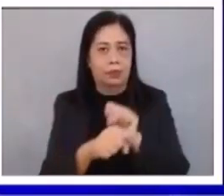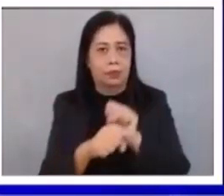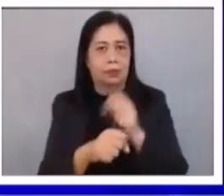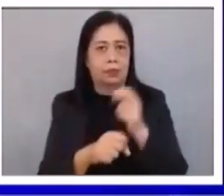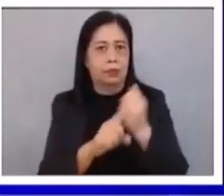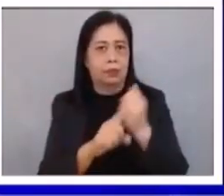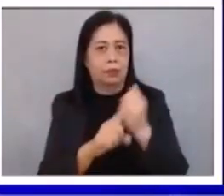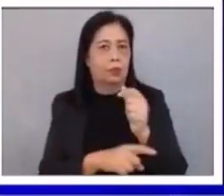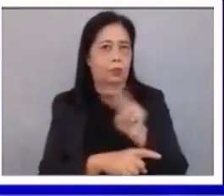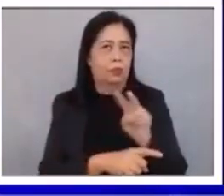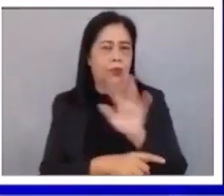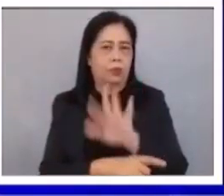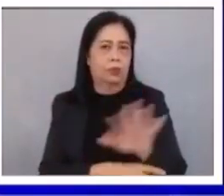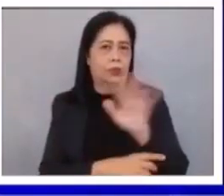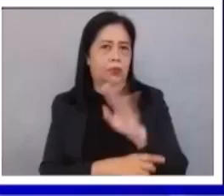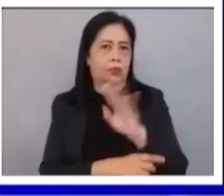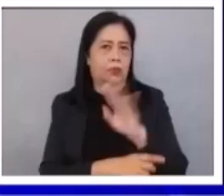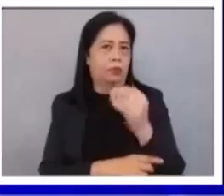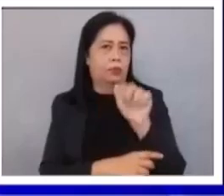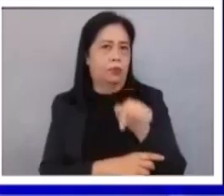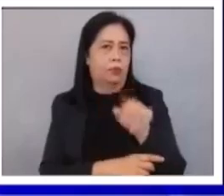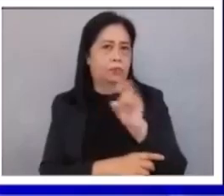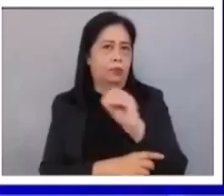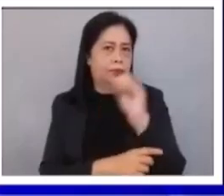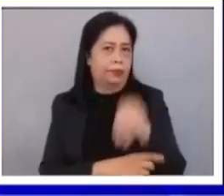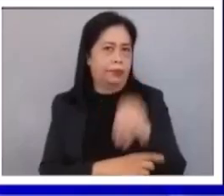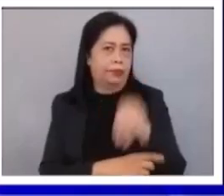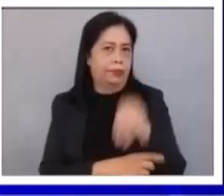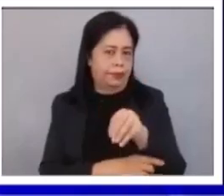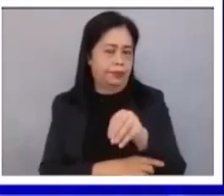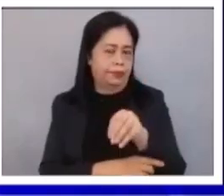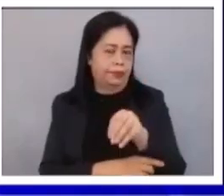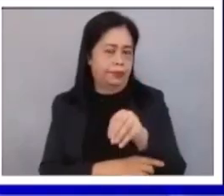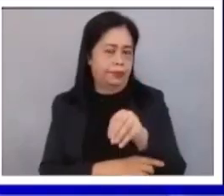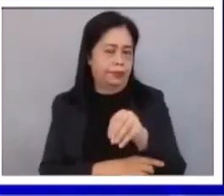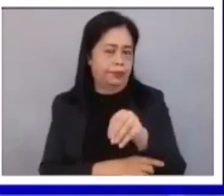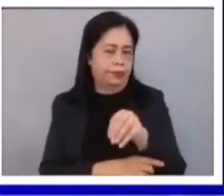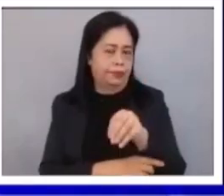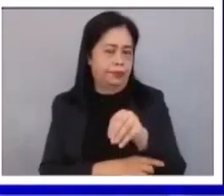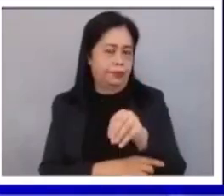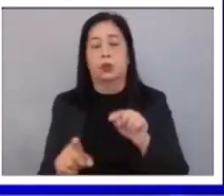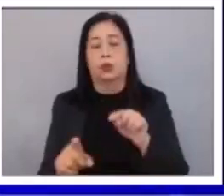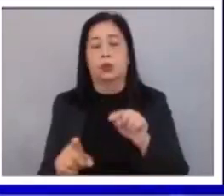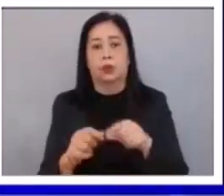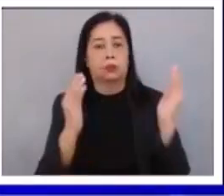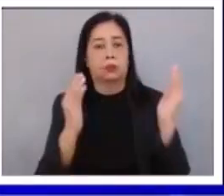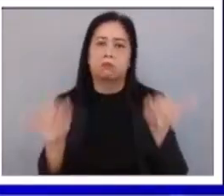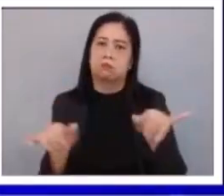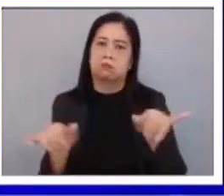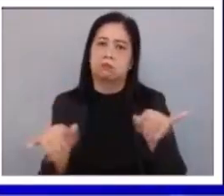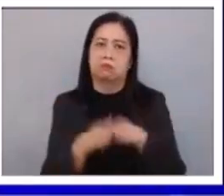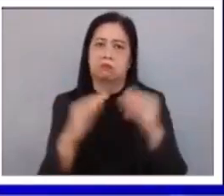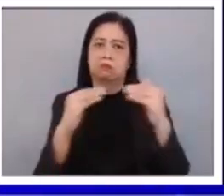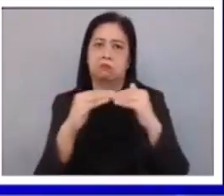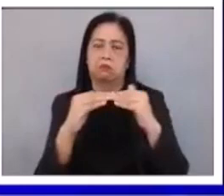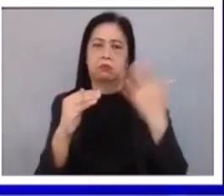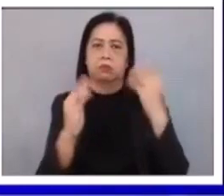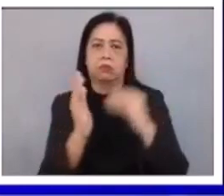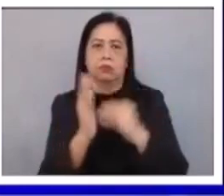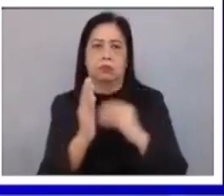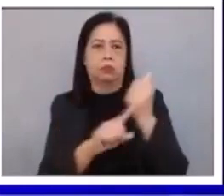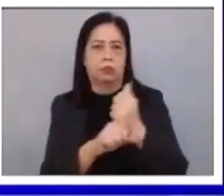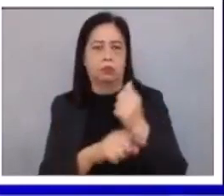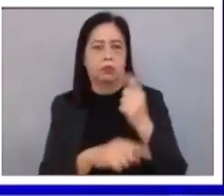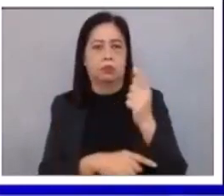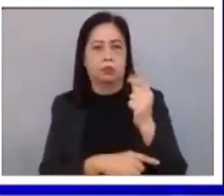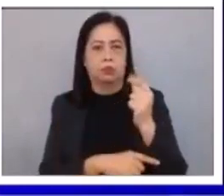nasa 14.7%. Ito ay kapareho lamang kumpara sa naitala noong Agosto 2021, ngunit